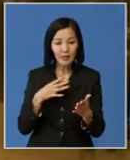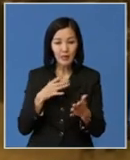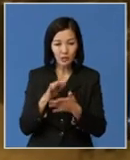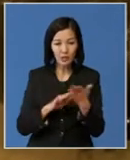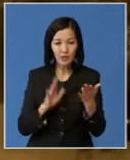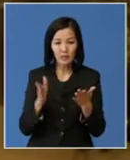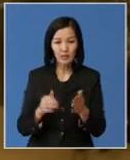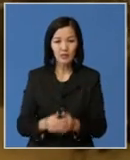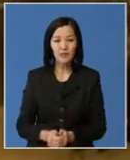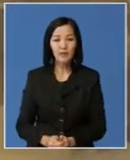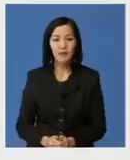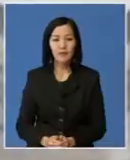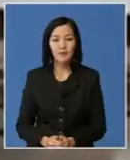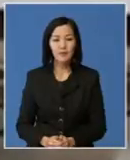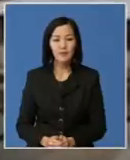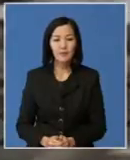жалғасатынын айтады.